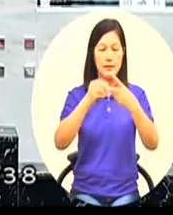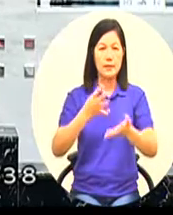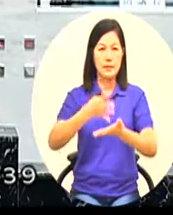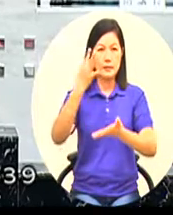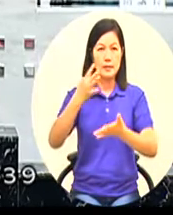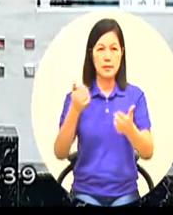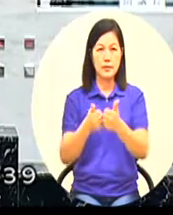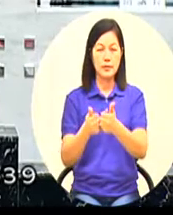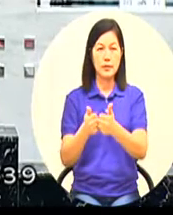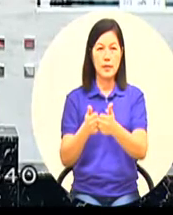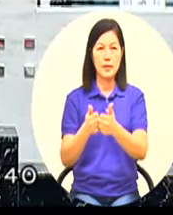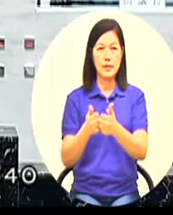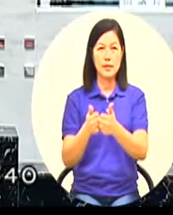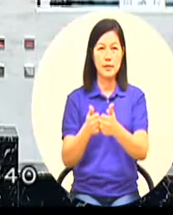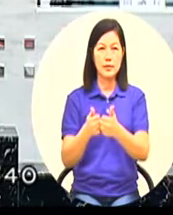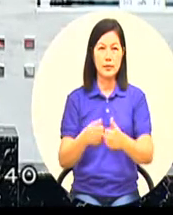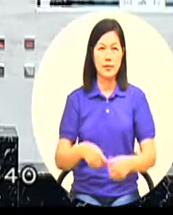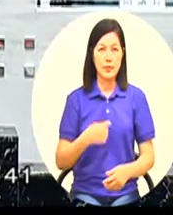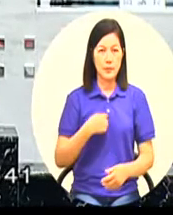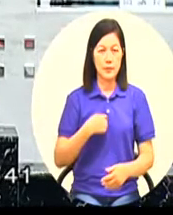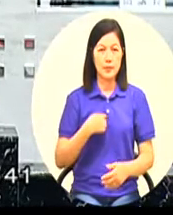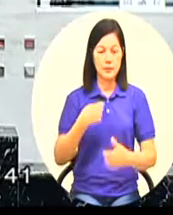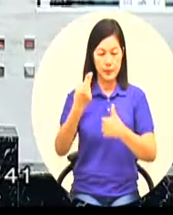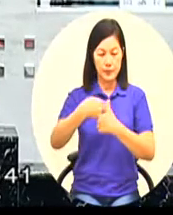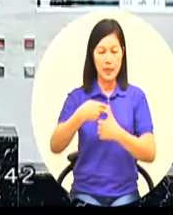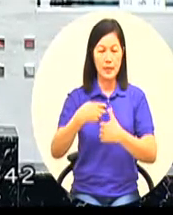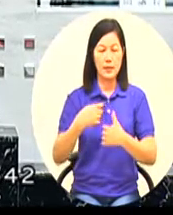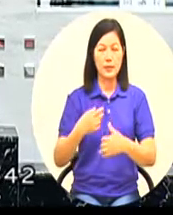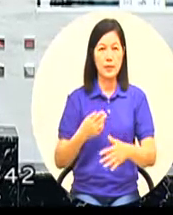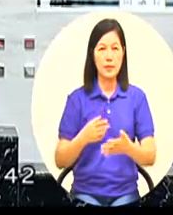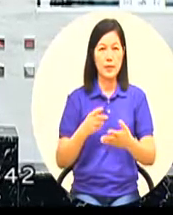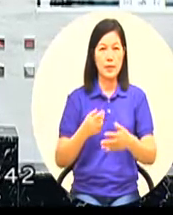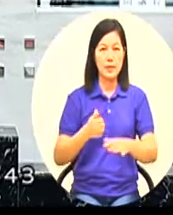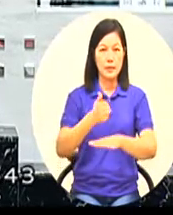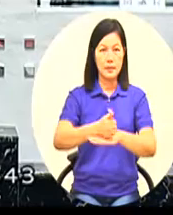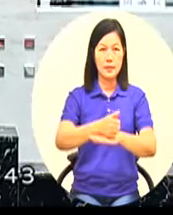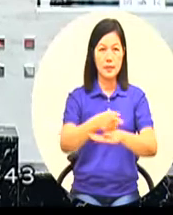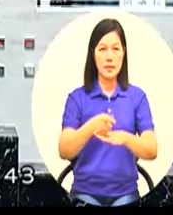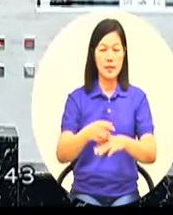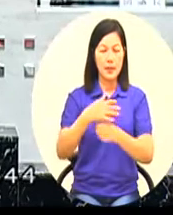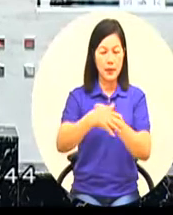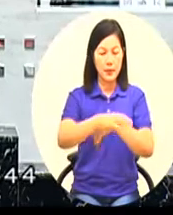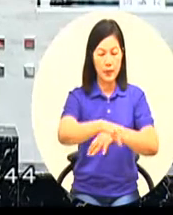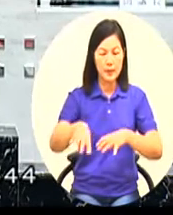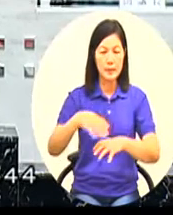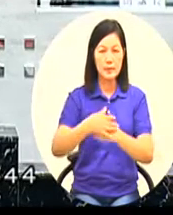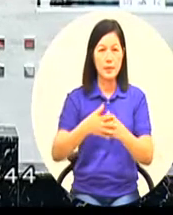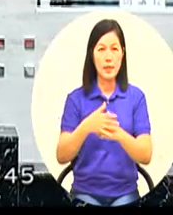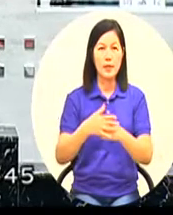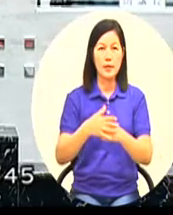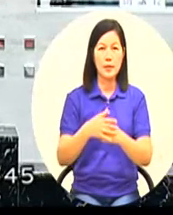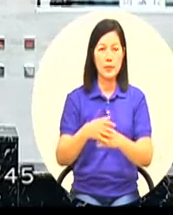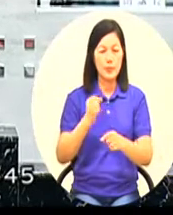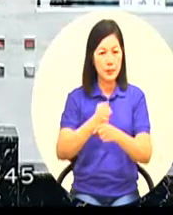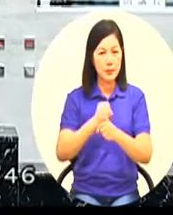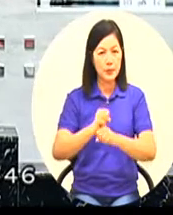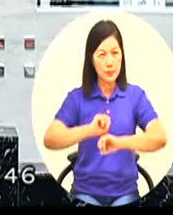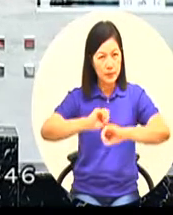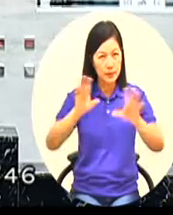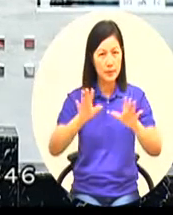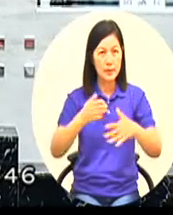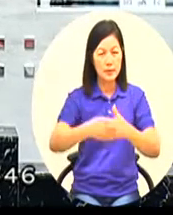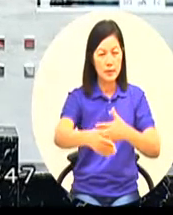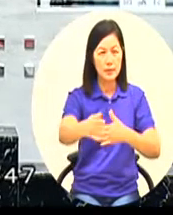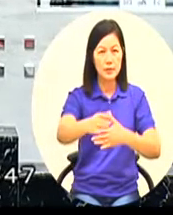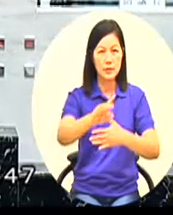那孟玉奉邀来出席，报告有关于环境保护局相关的业务的推展的情形。仅代表我